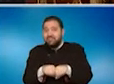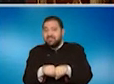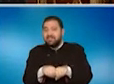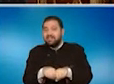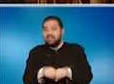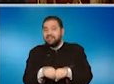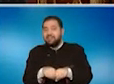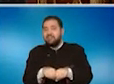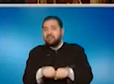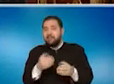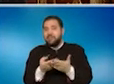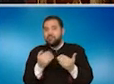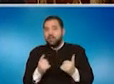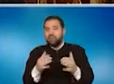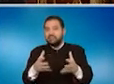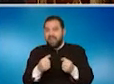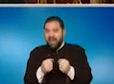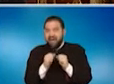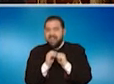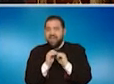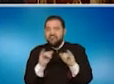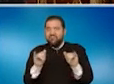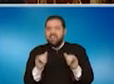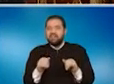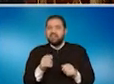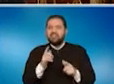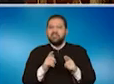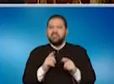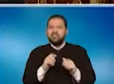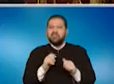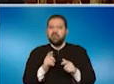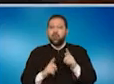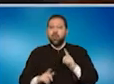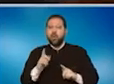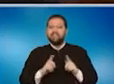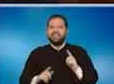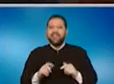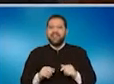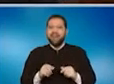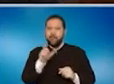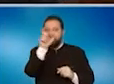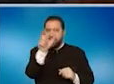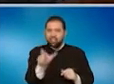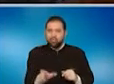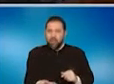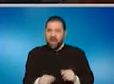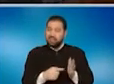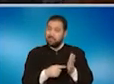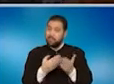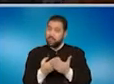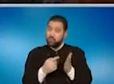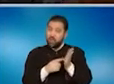are efect sfințenia și osteneala particulară. Pentru că se